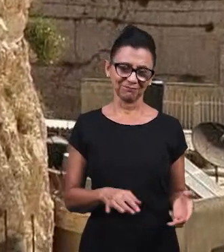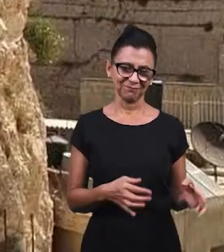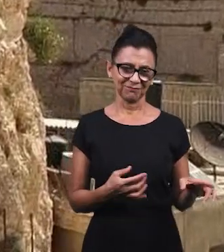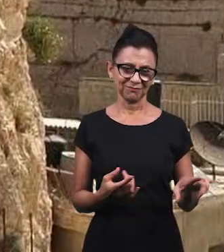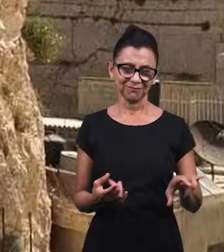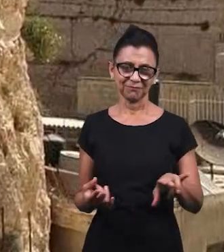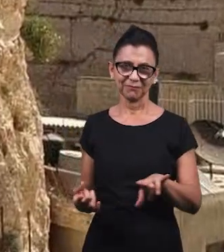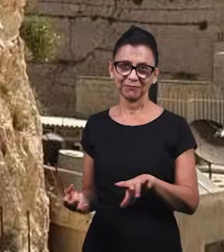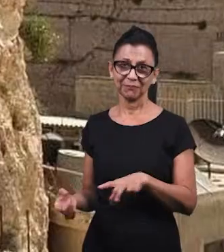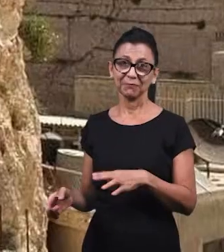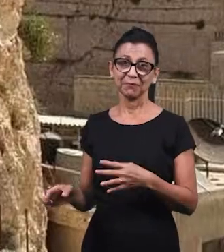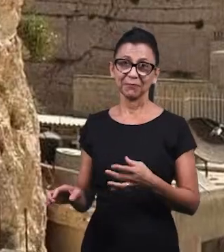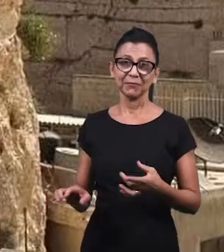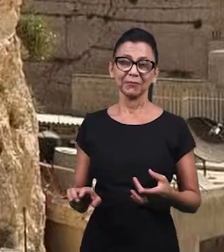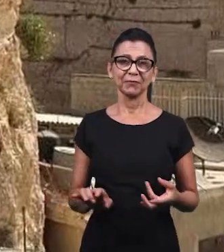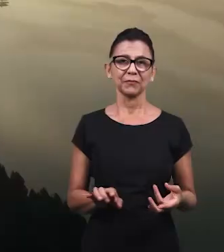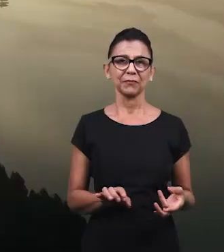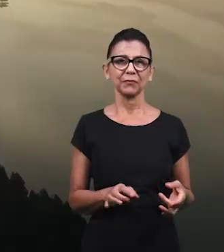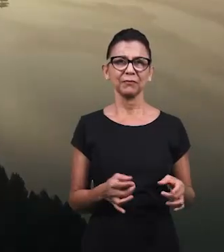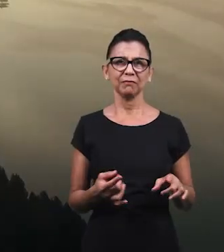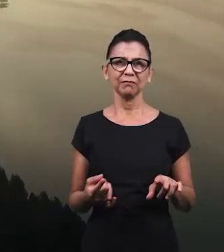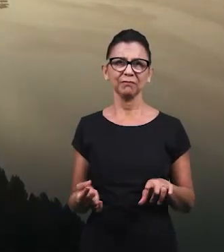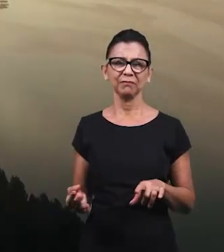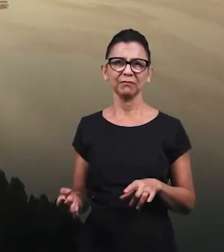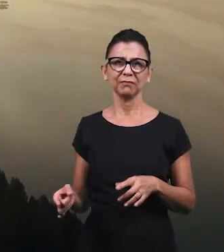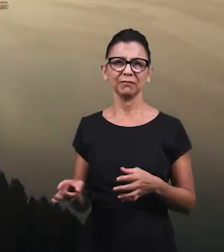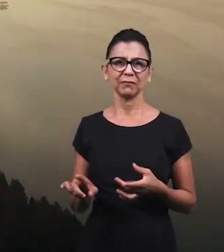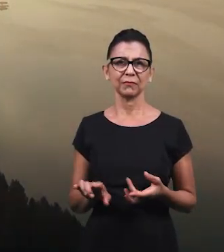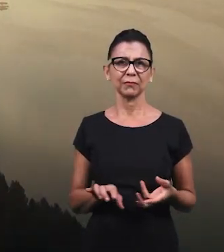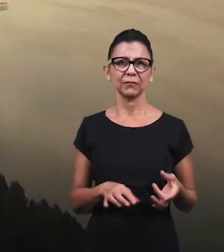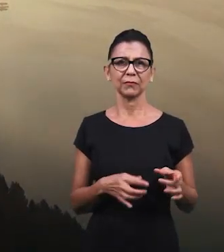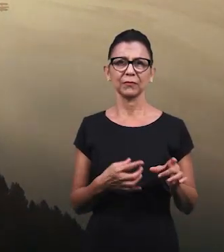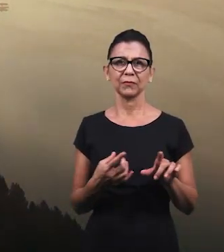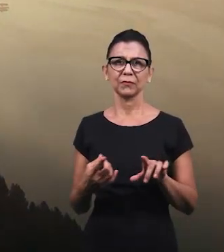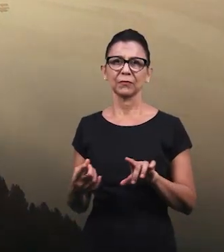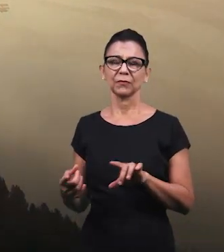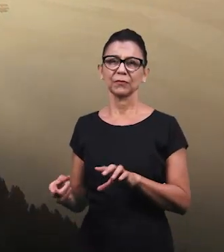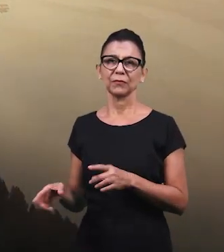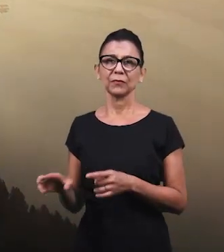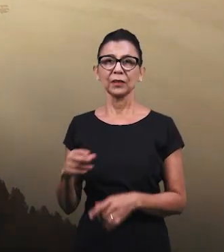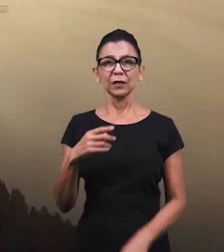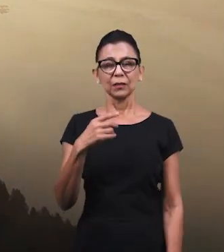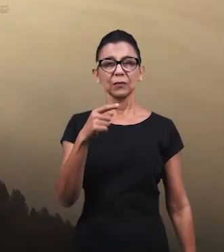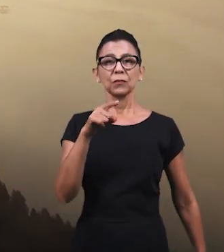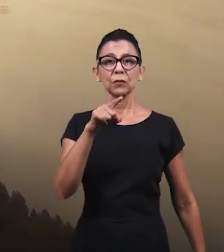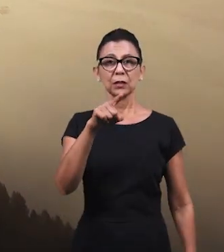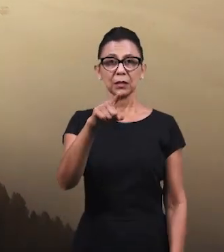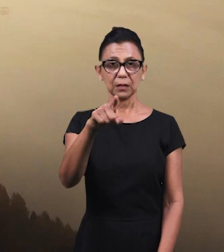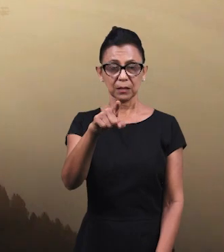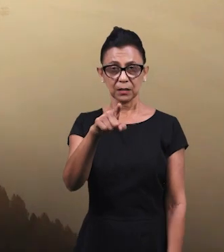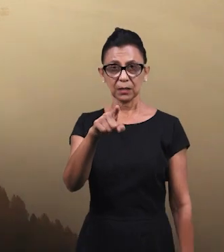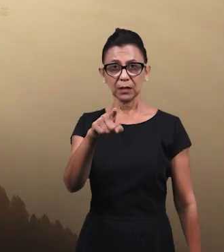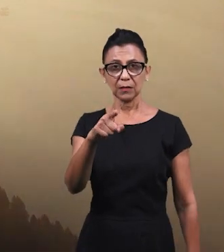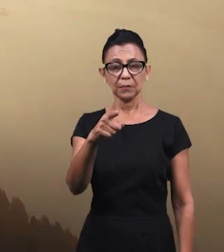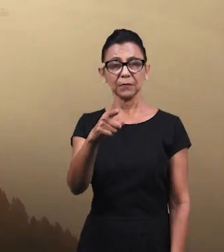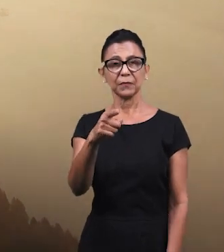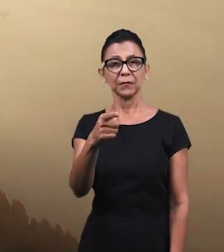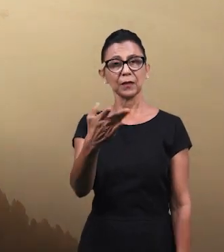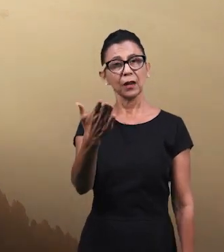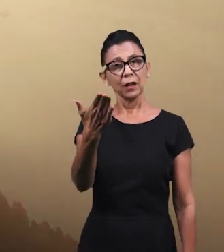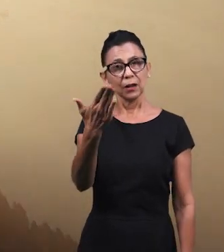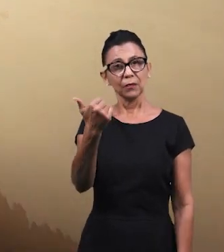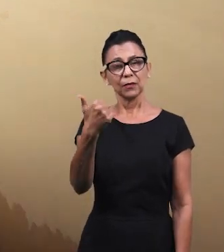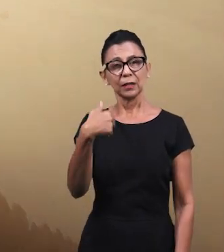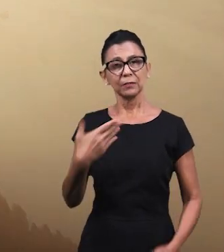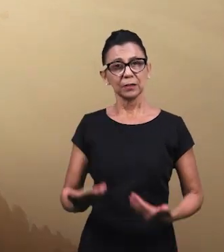тебя, чтобы ты мог стать моим. Приди, следуй за мною.